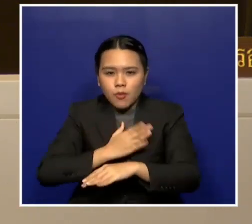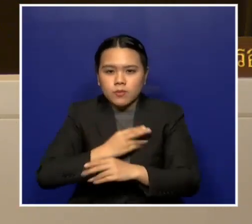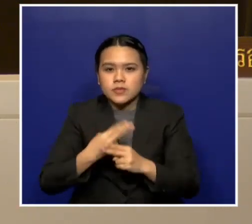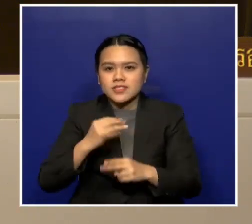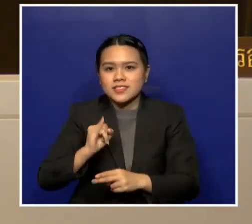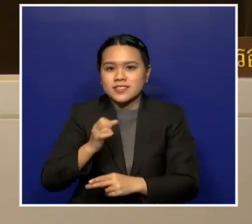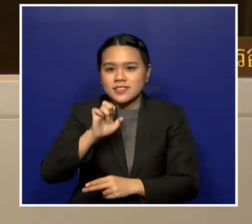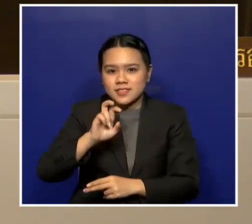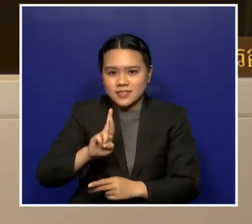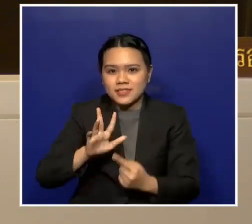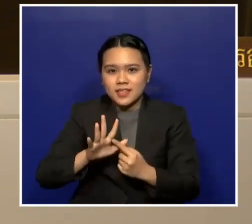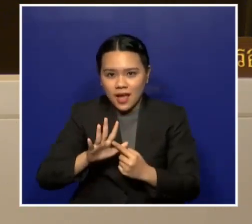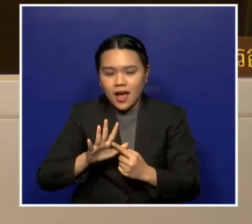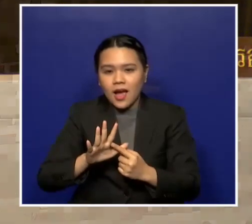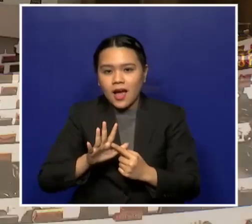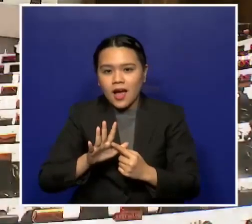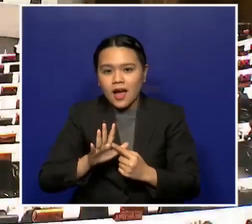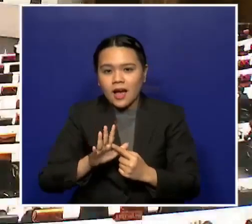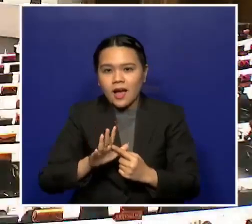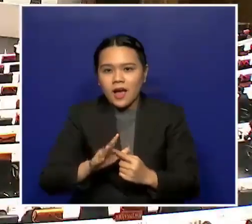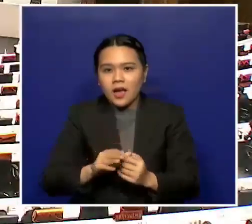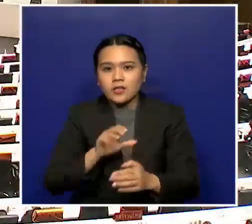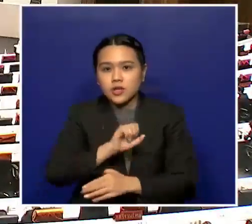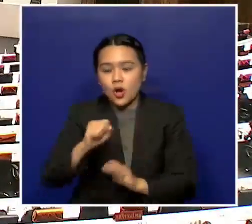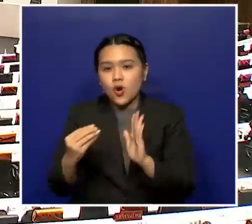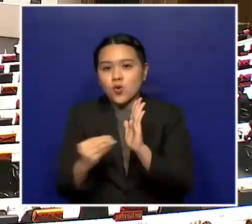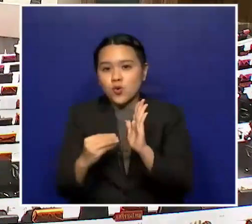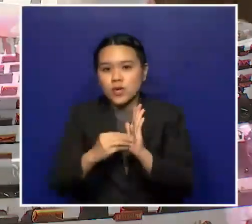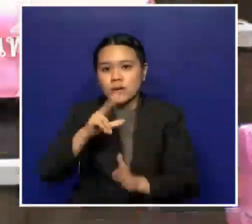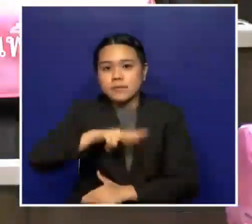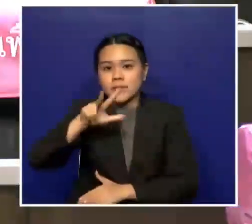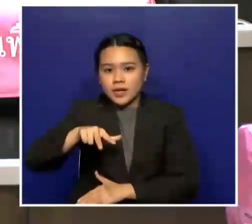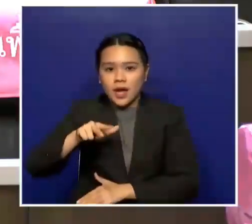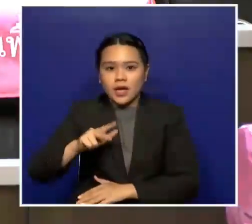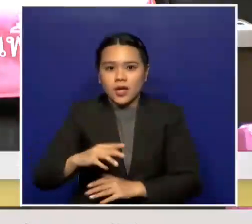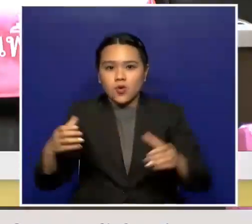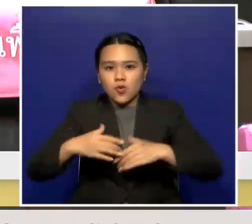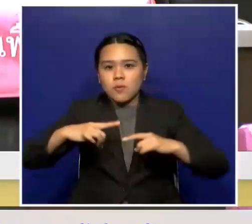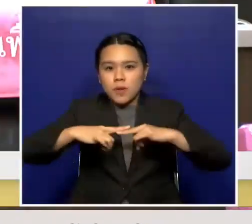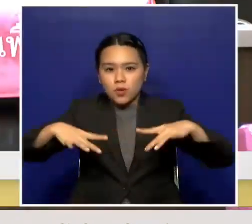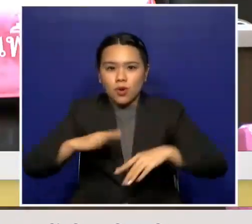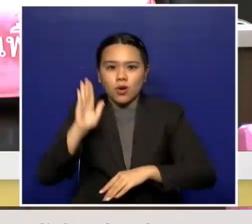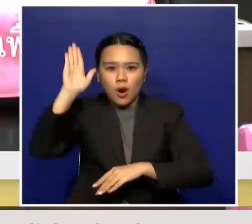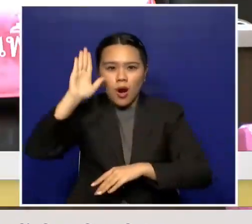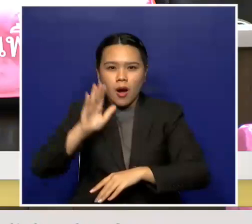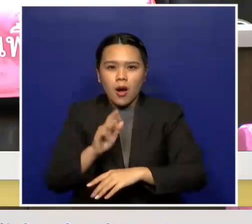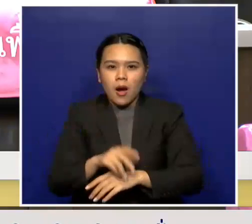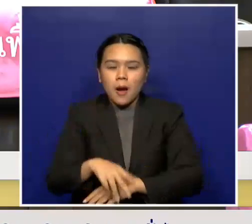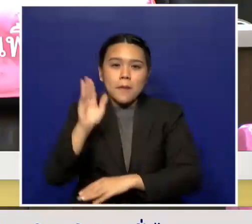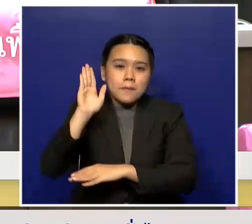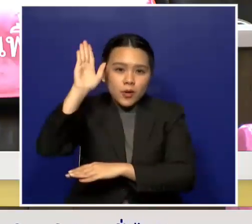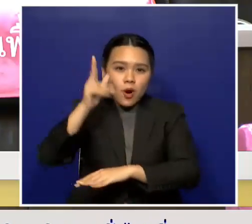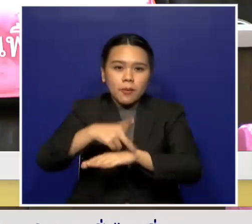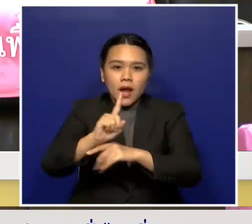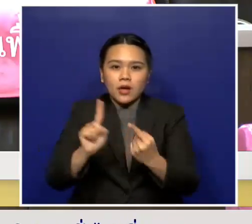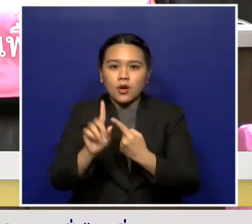มาชิกสภาผู้แทนราษฎรกรุงเทพมหานครพรรคเพื่อไทยในฐานะฝ่ายค้านขอประท้วงท่านประธานตามข้อบังคับข้อ9ท่านประธานเนี่ยนั่งทำหน้าที่